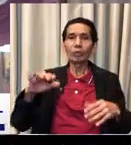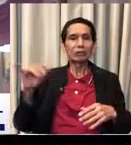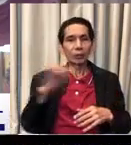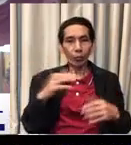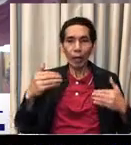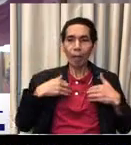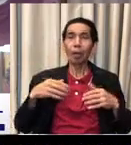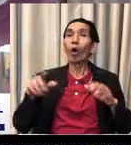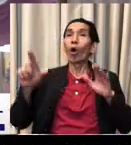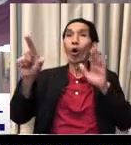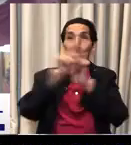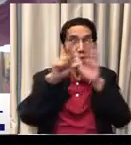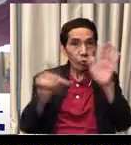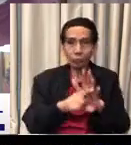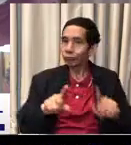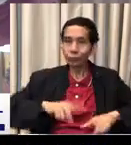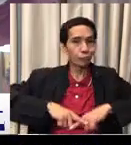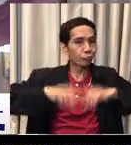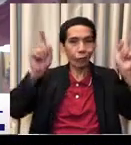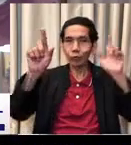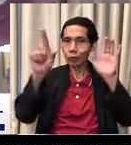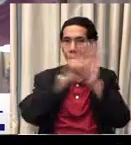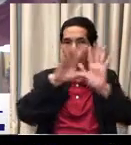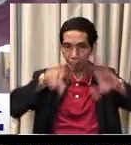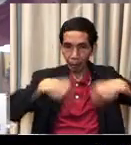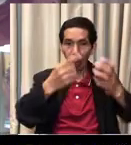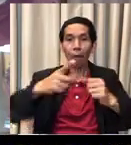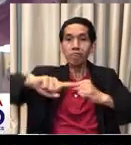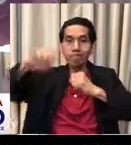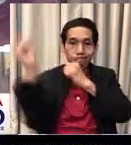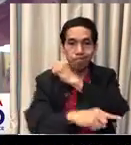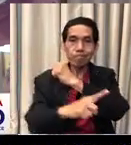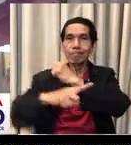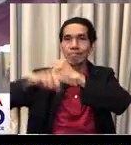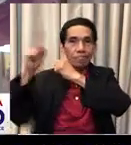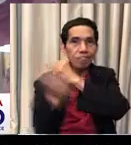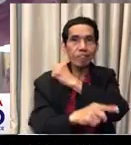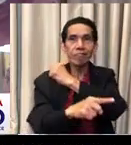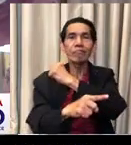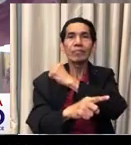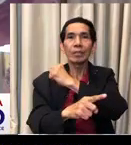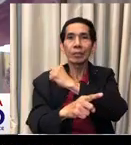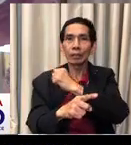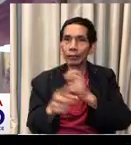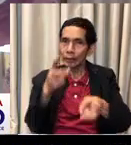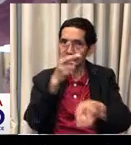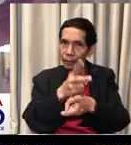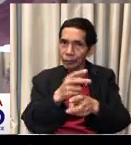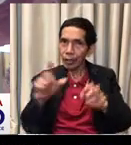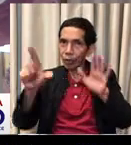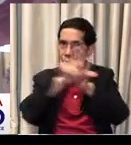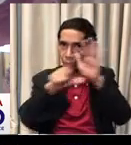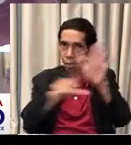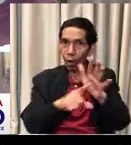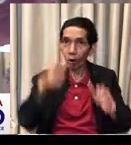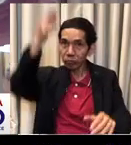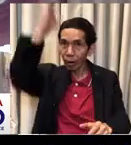iba. Na magbibigay ng parusa sa inyo. At saka ang abangan yung batas ng